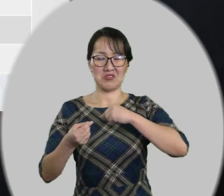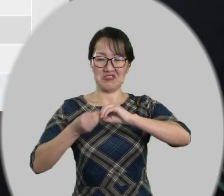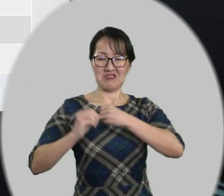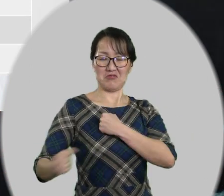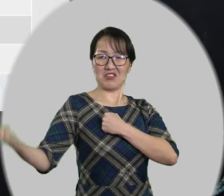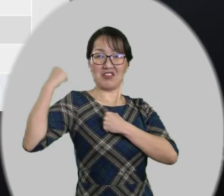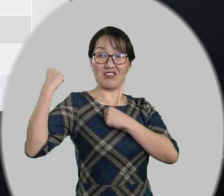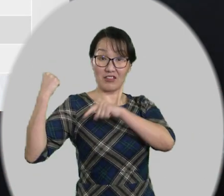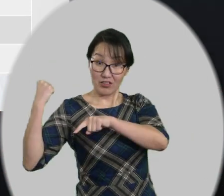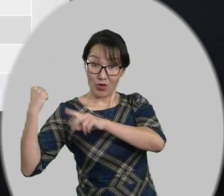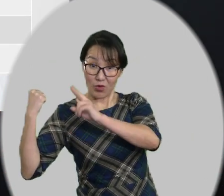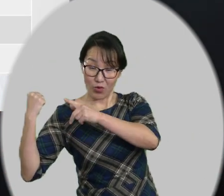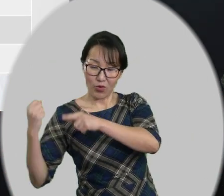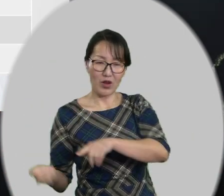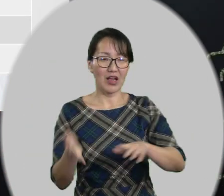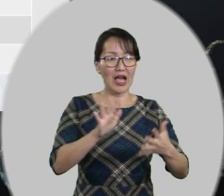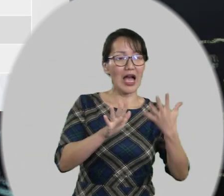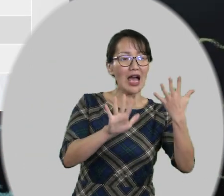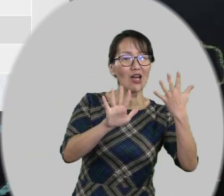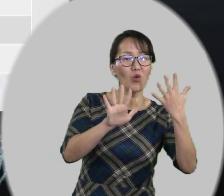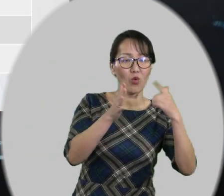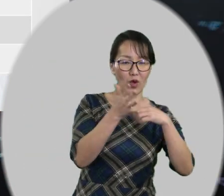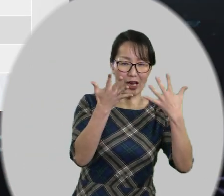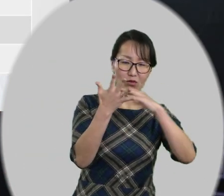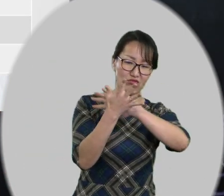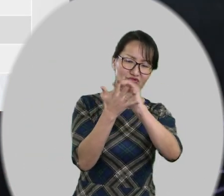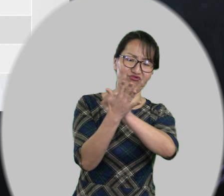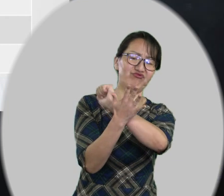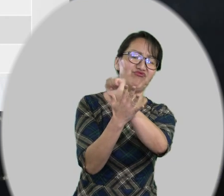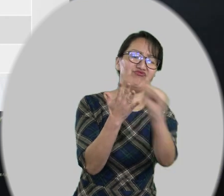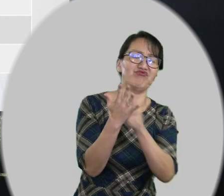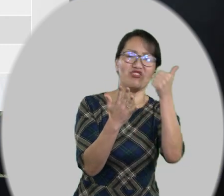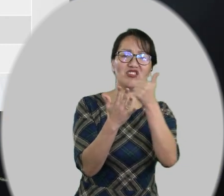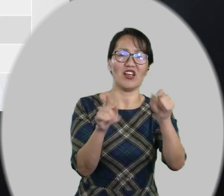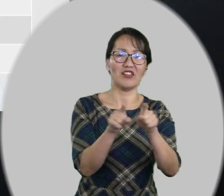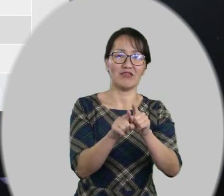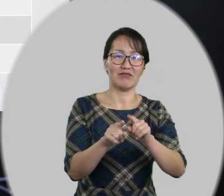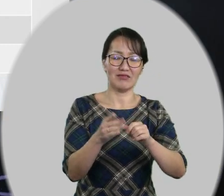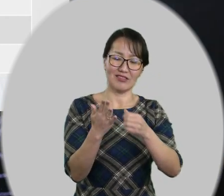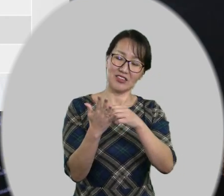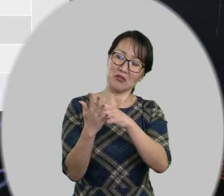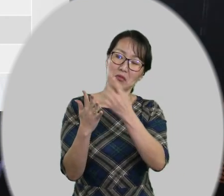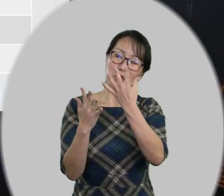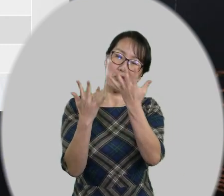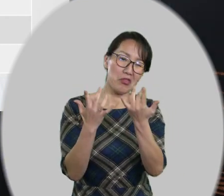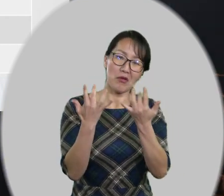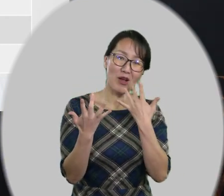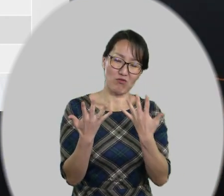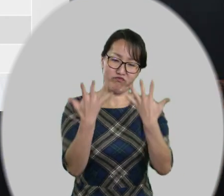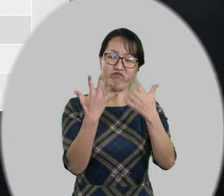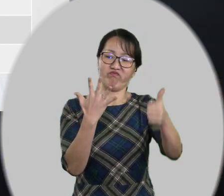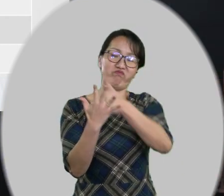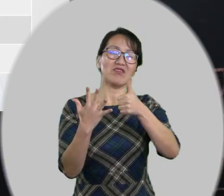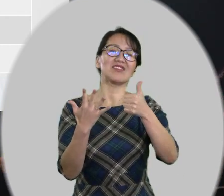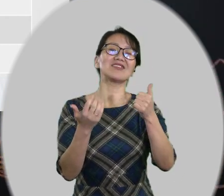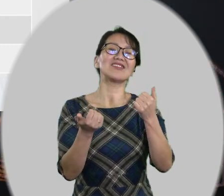За, бүхнийг хийж чаддаг гэдэг нь 13 тэгш, 13 тэгш хүн гэж бид нэр